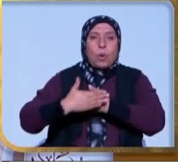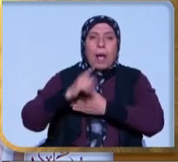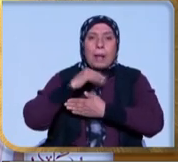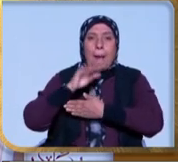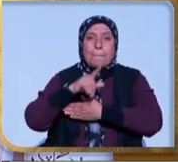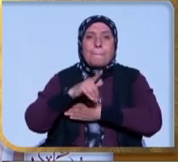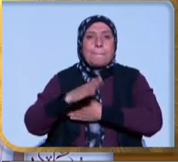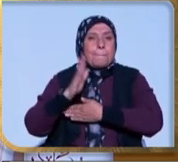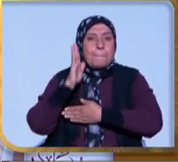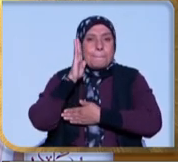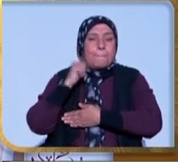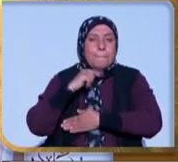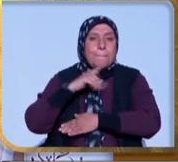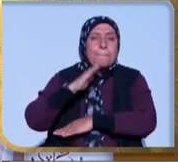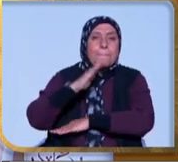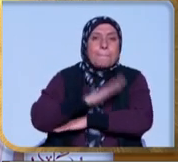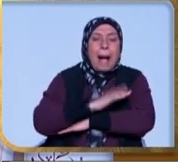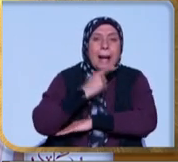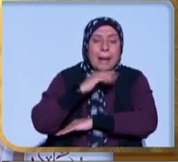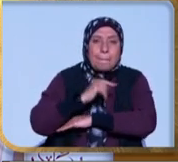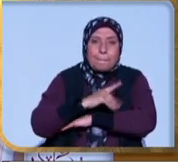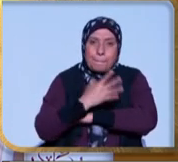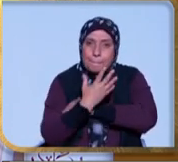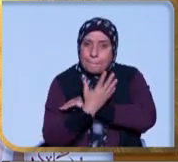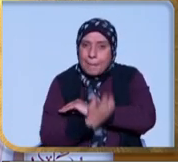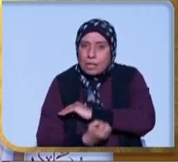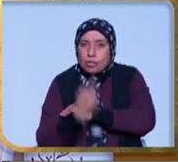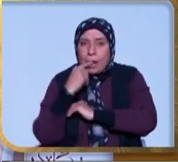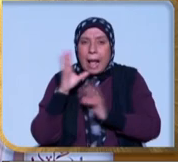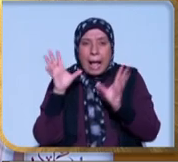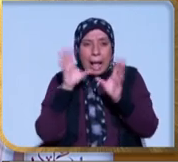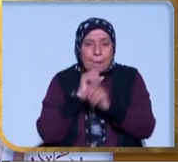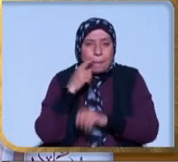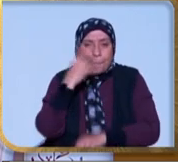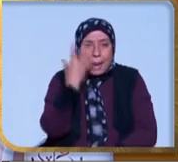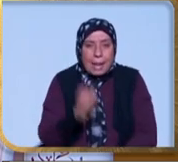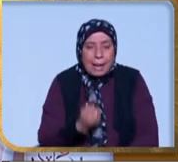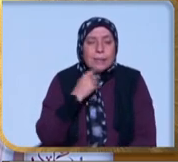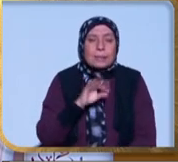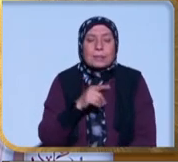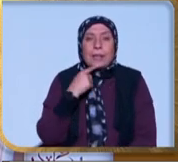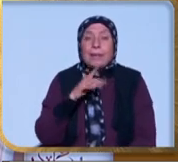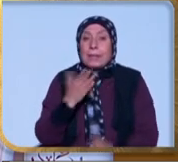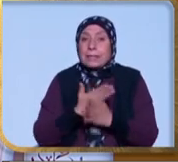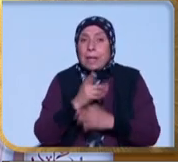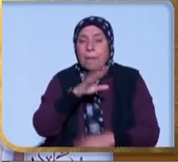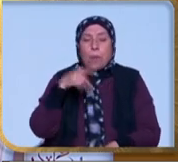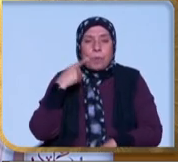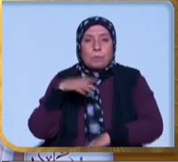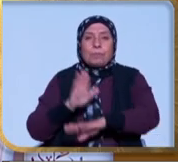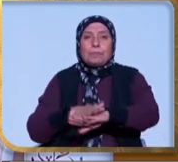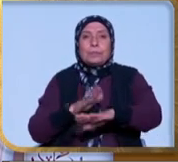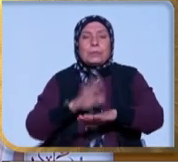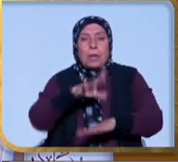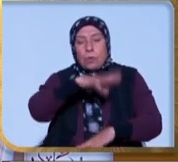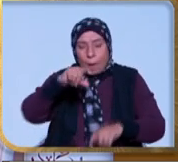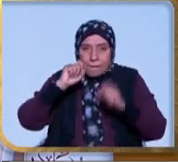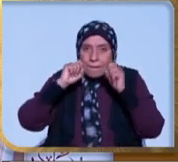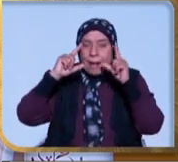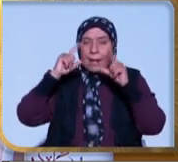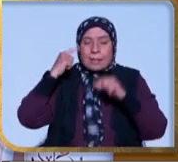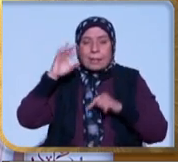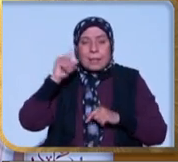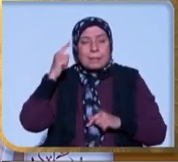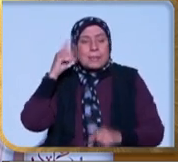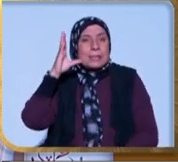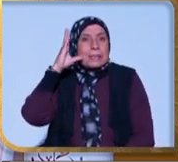ما نكونش من الغافلين، نكون من الذاكرين، قائمين بالصلاه الوسطى، لانه ده ختام اليوم، فتتختم